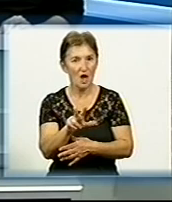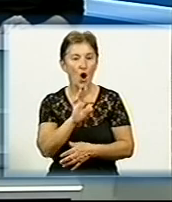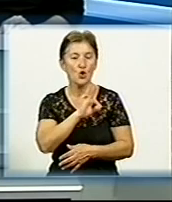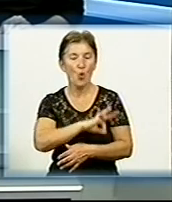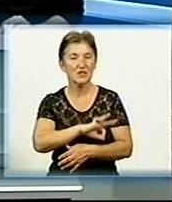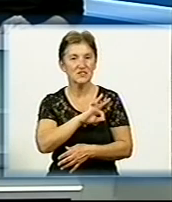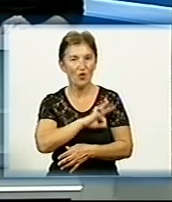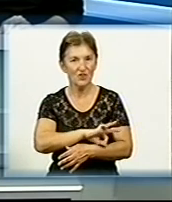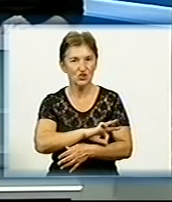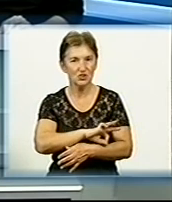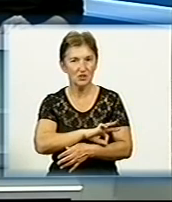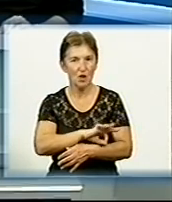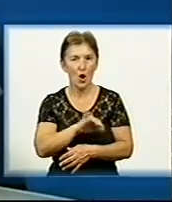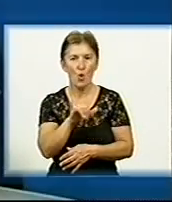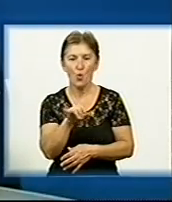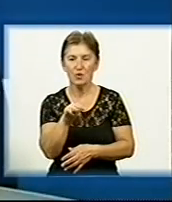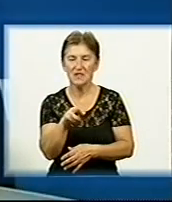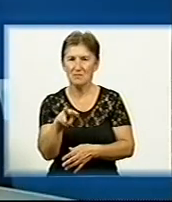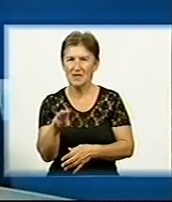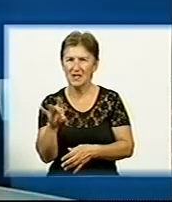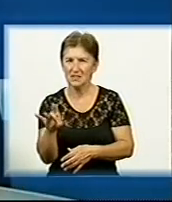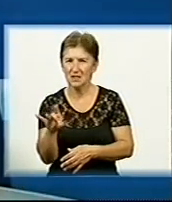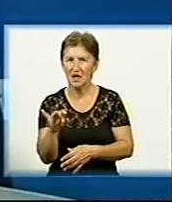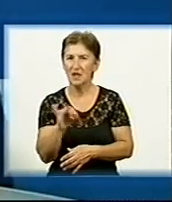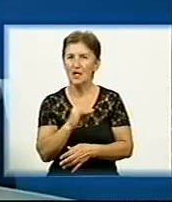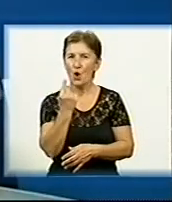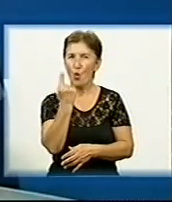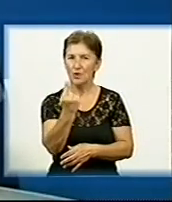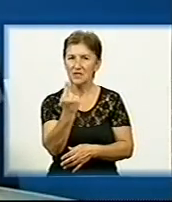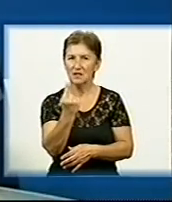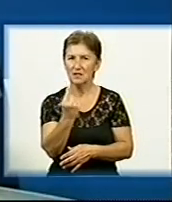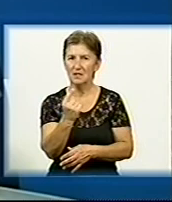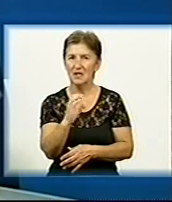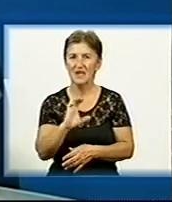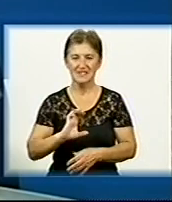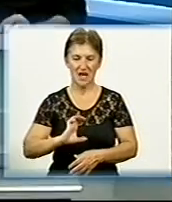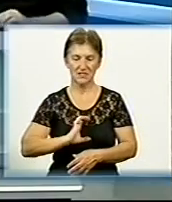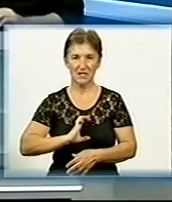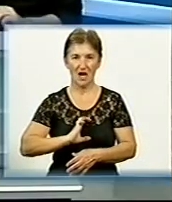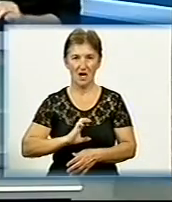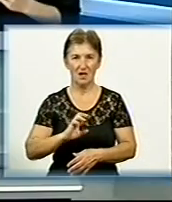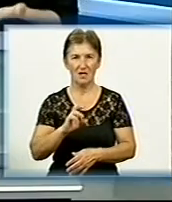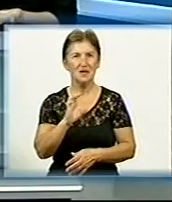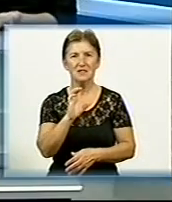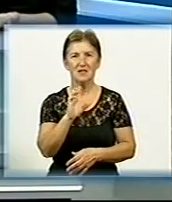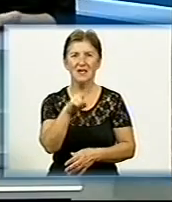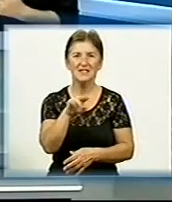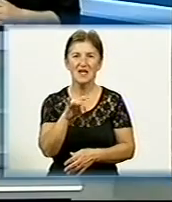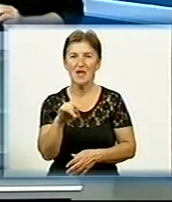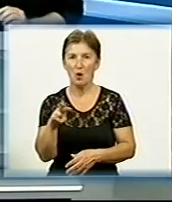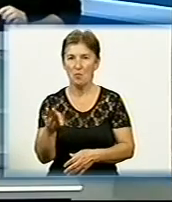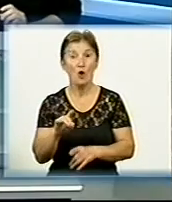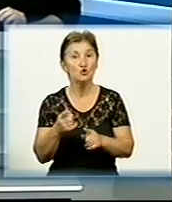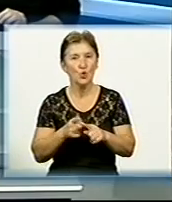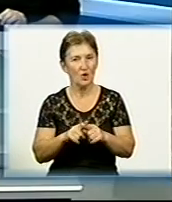користувача, це УТМР у нас і один ФСК «Динамо». України. А що це за організації?